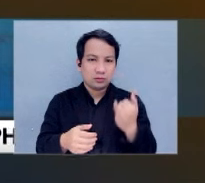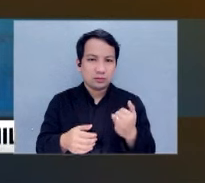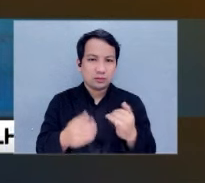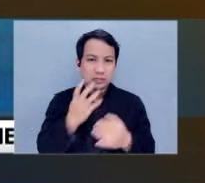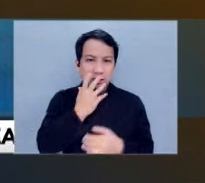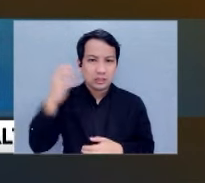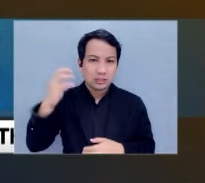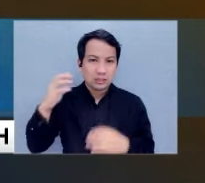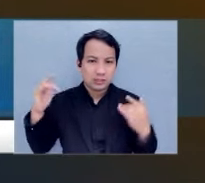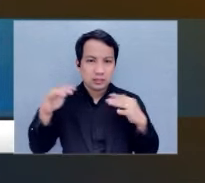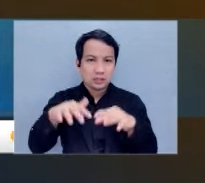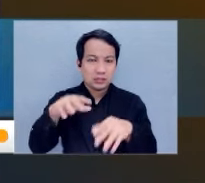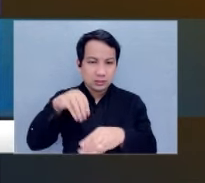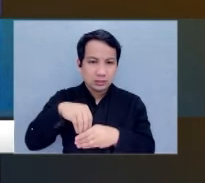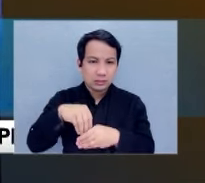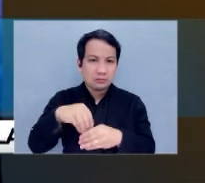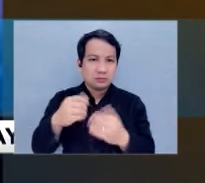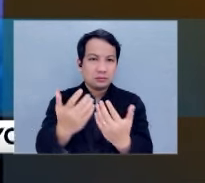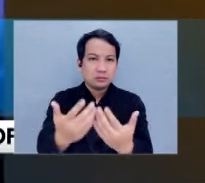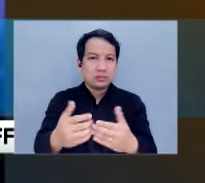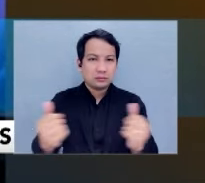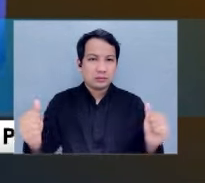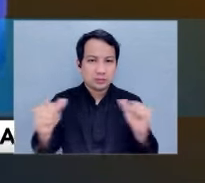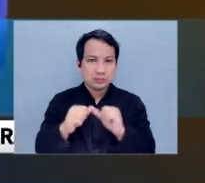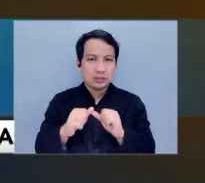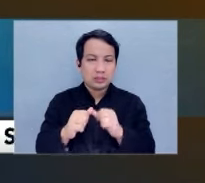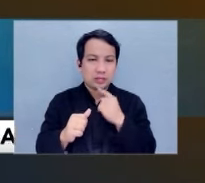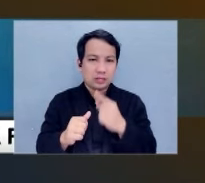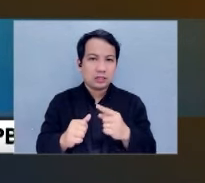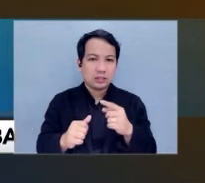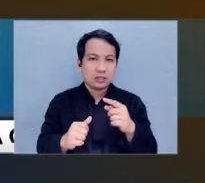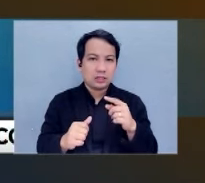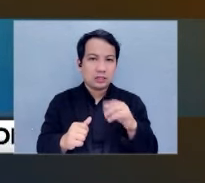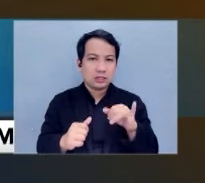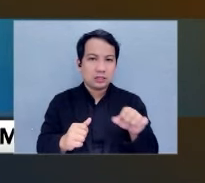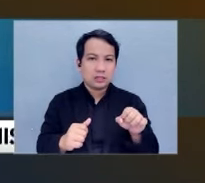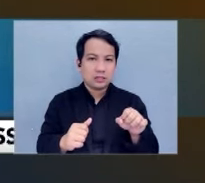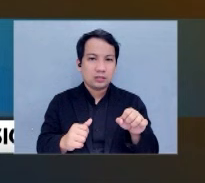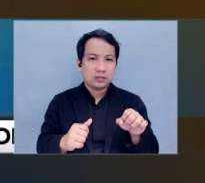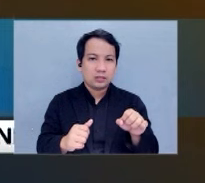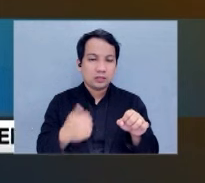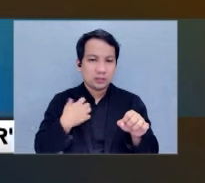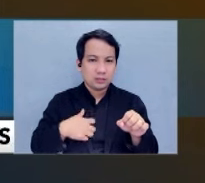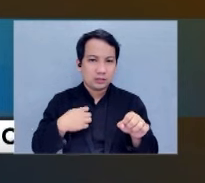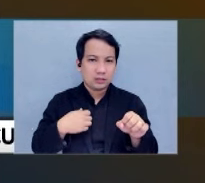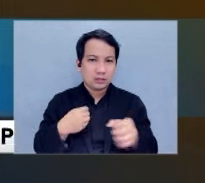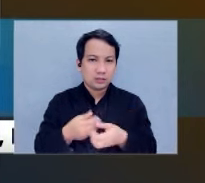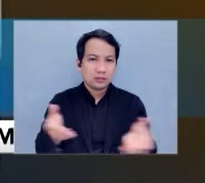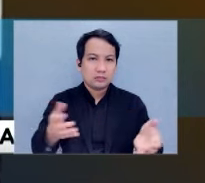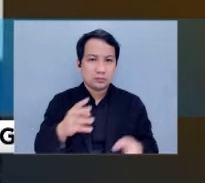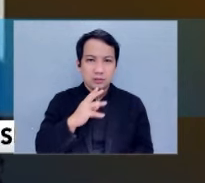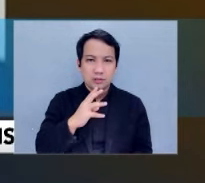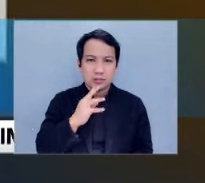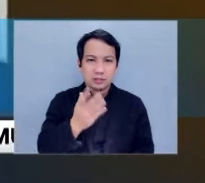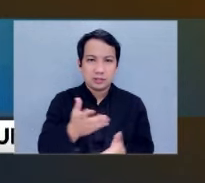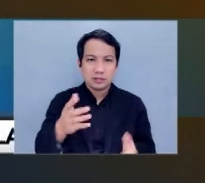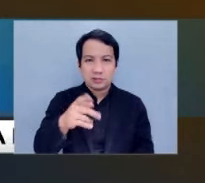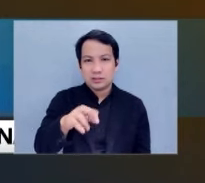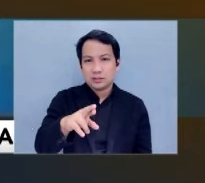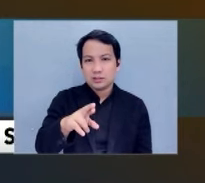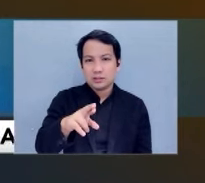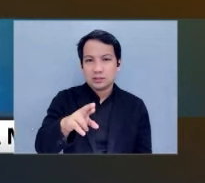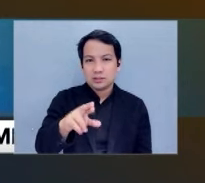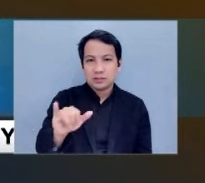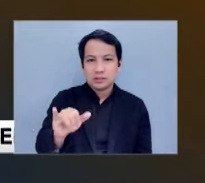siksikan sa loob ng stadium. Si Mingyu, na-crush ko po, ay namigay pa ng tubig sa carrots. Wala pang pahayag